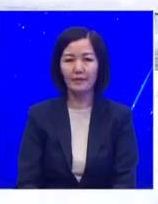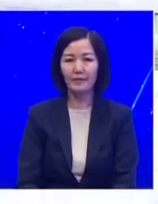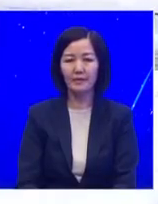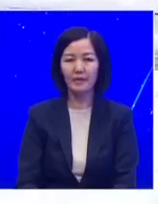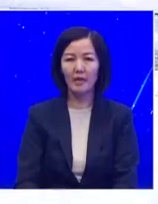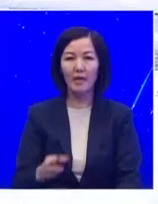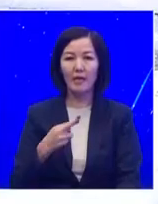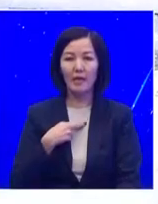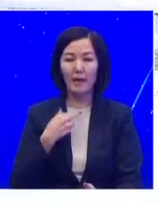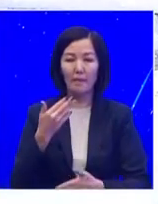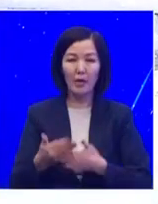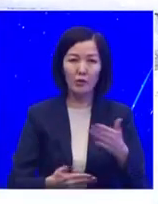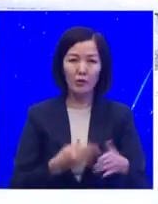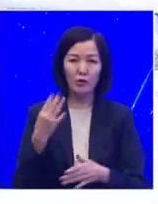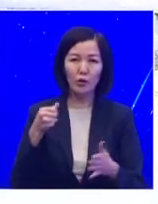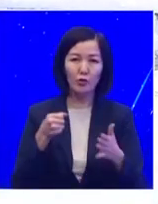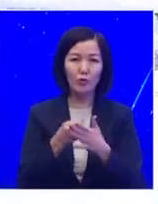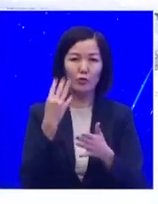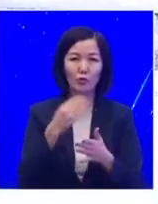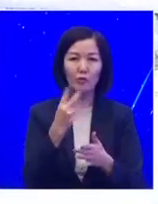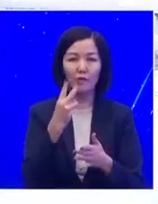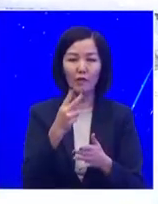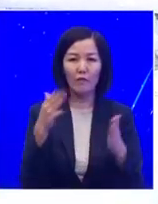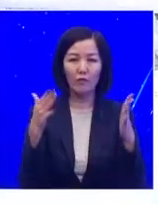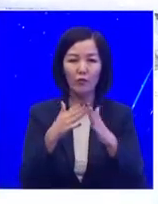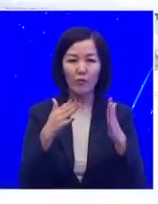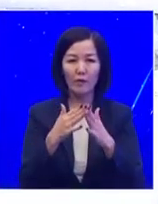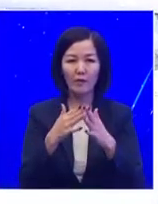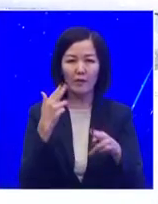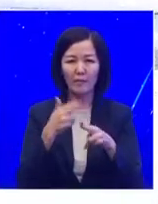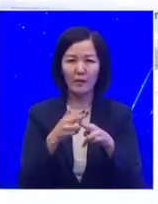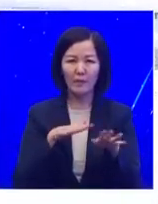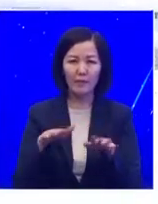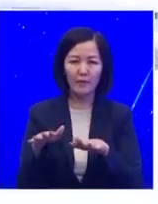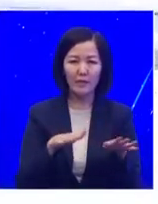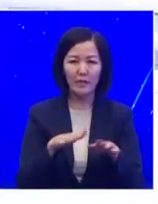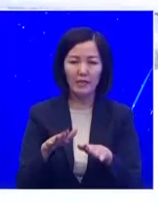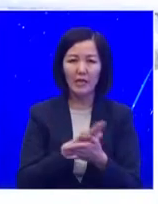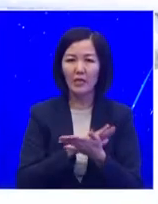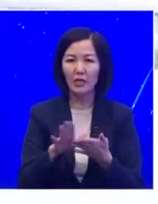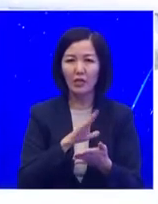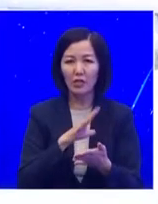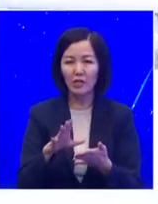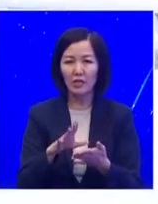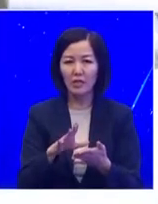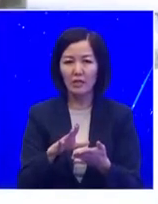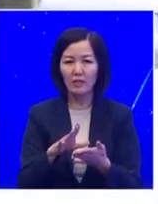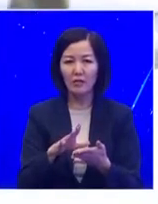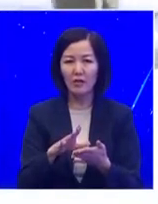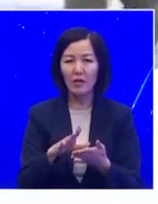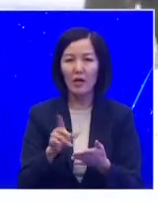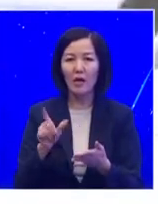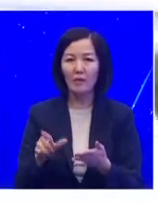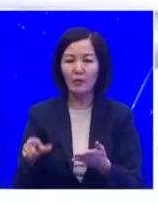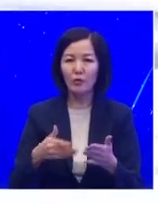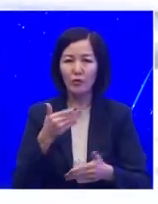Я прошелся до 42-го дома. Невозможно идти. Как по намыленному идешь. Снег до конца не чистят. Уберут часть дороги, а как пешеходам